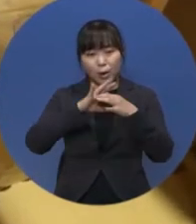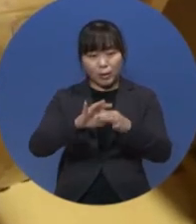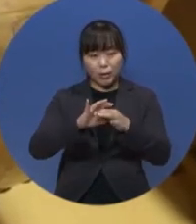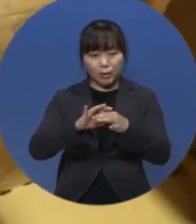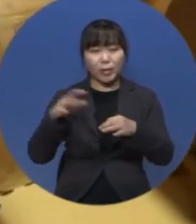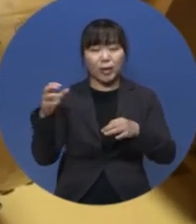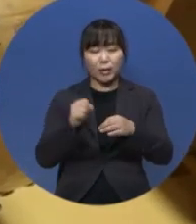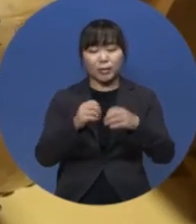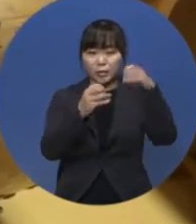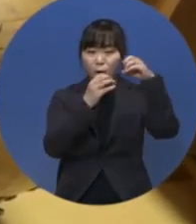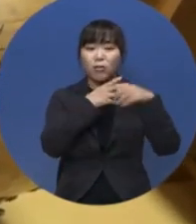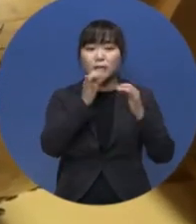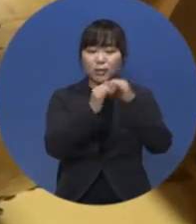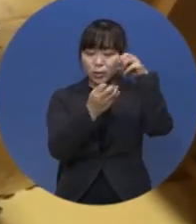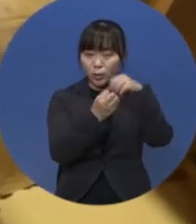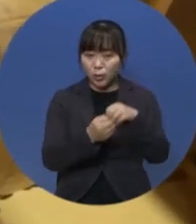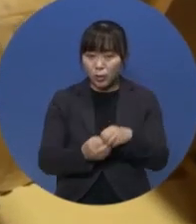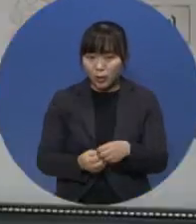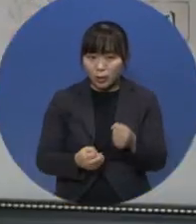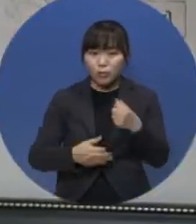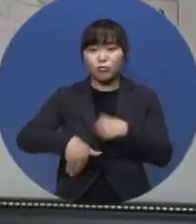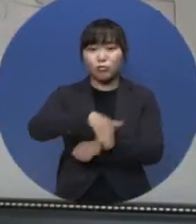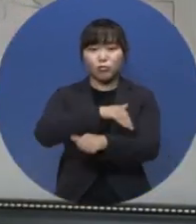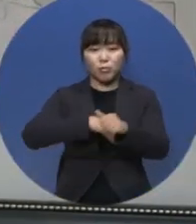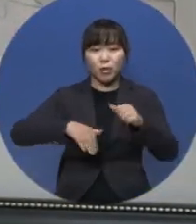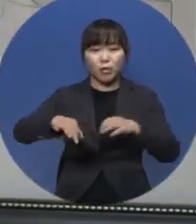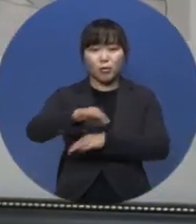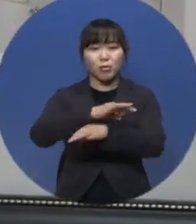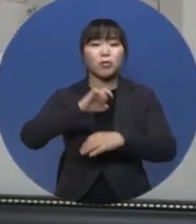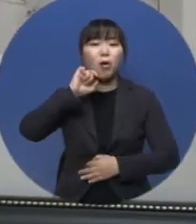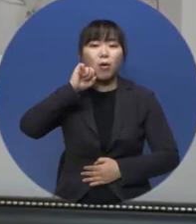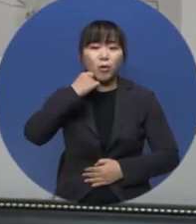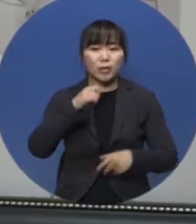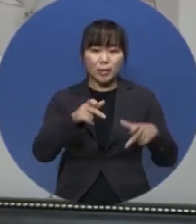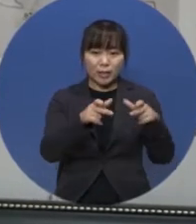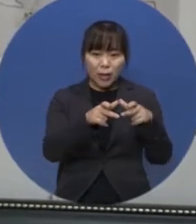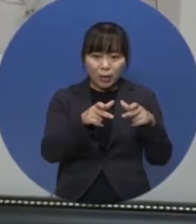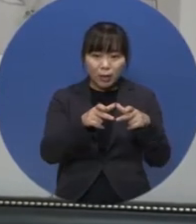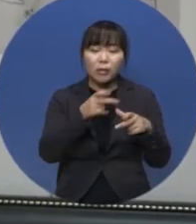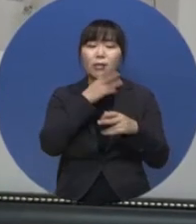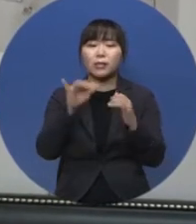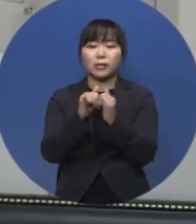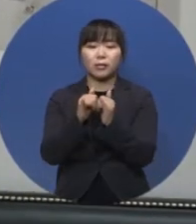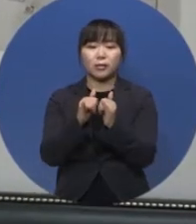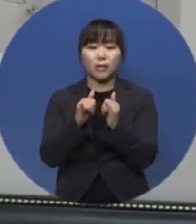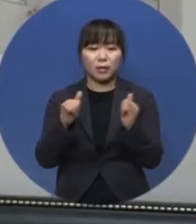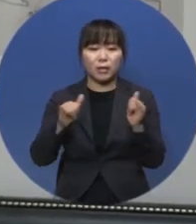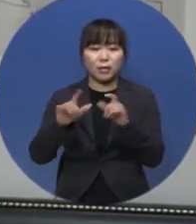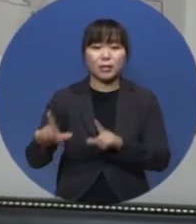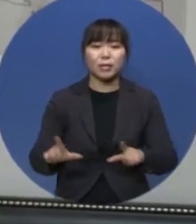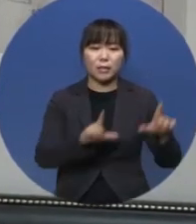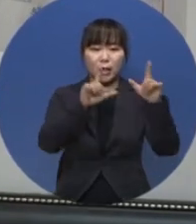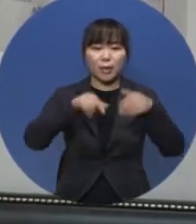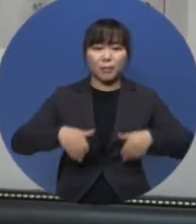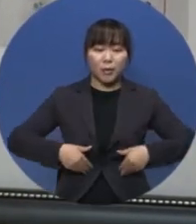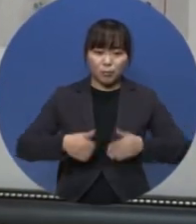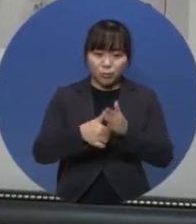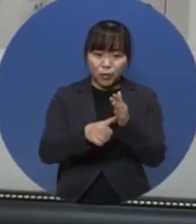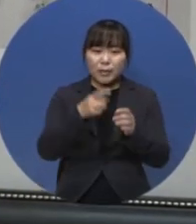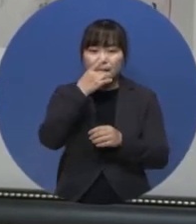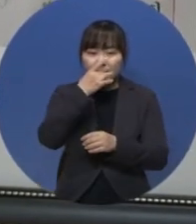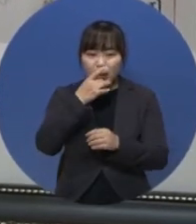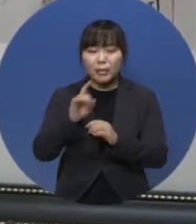어르신들의 전통을 이어받아 주변에 경제적으로 어려운 장애인과 어르신들에게 생활필수품과 쌀